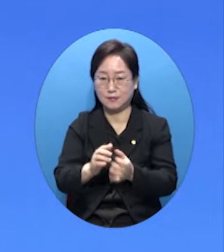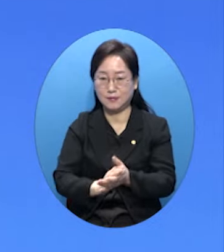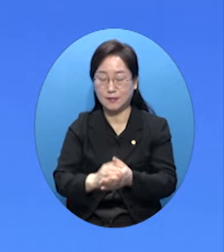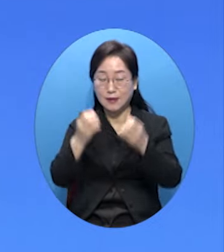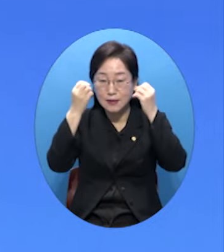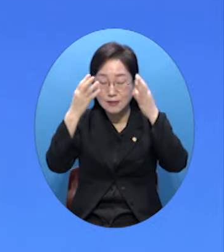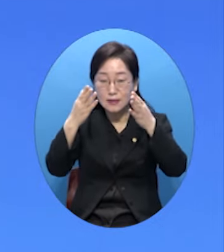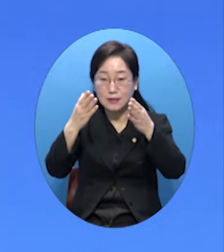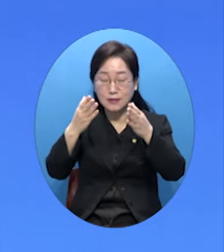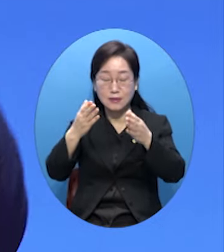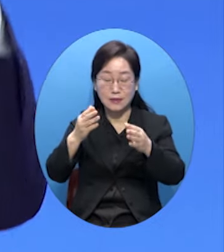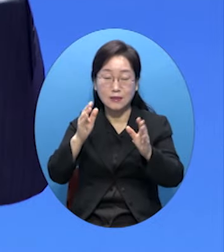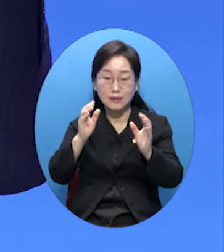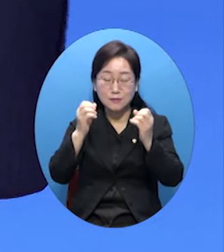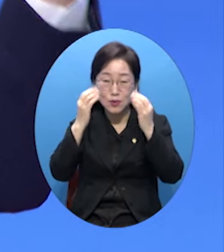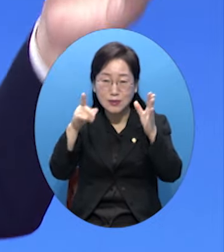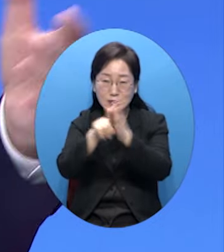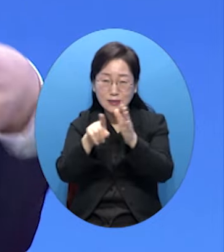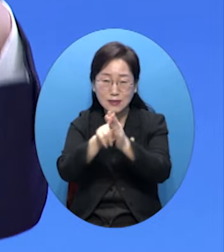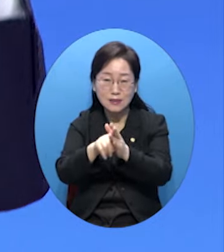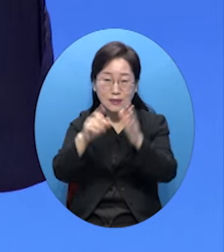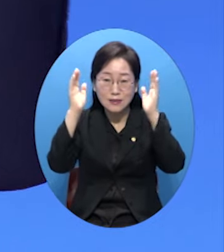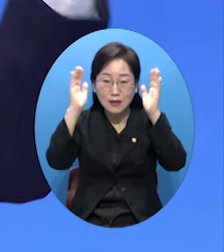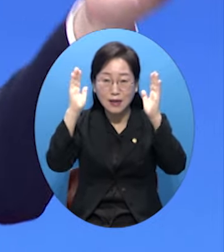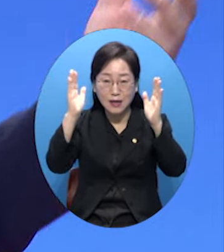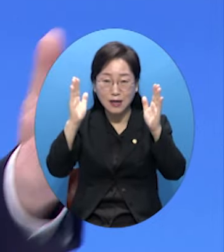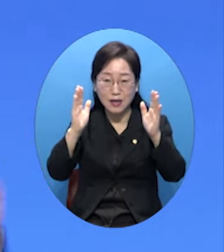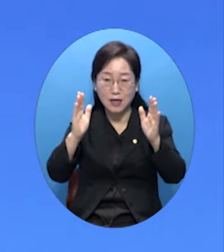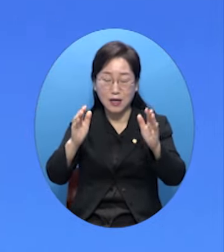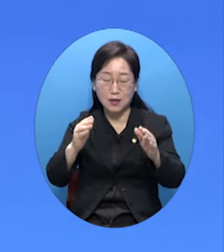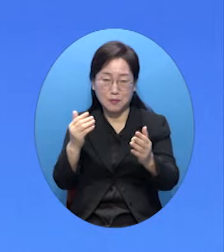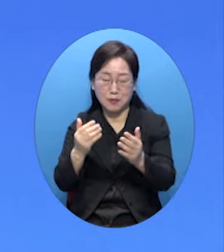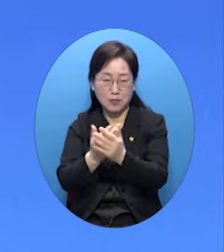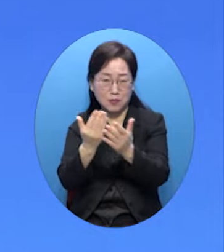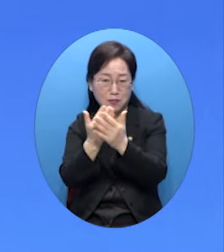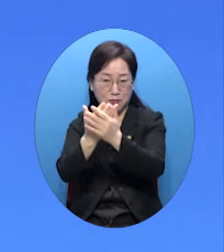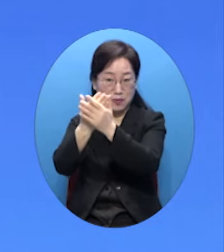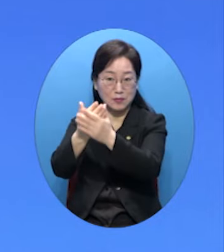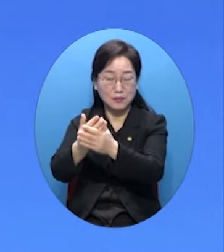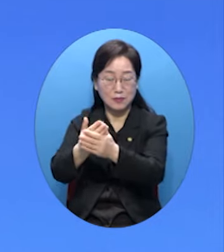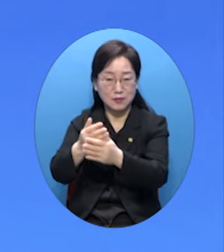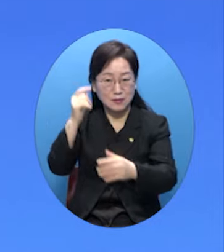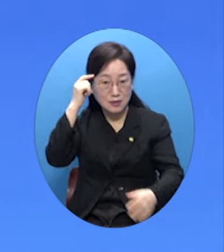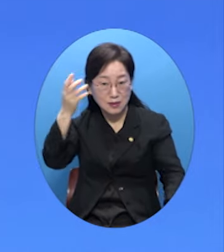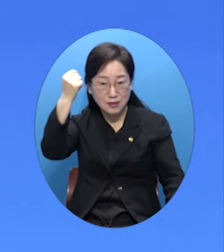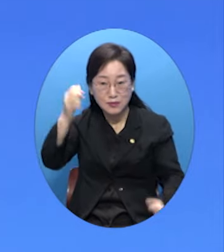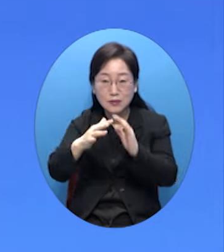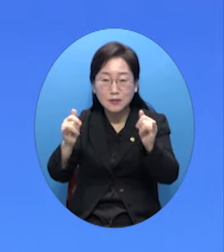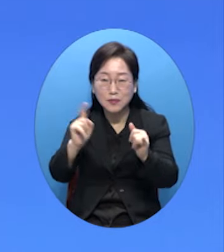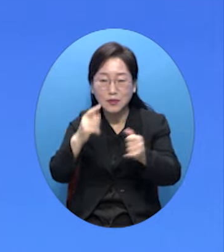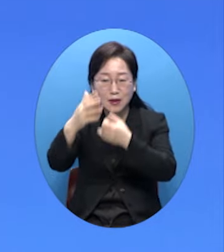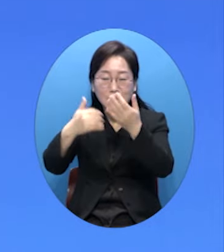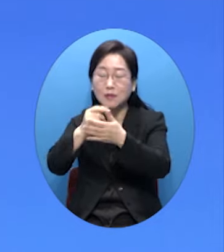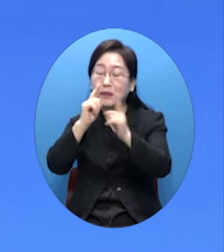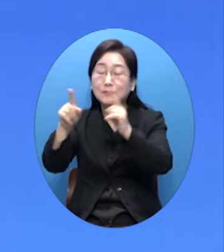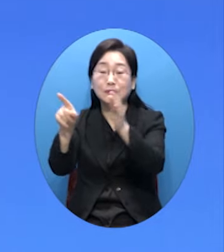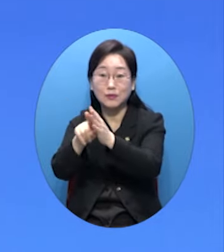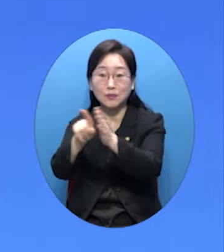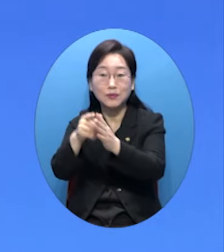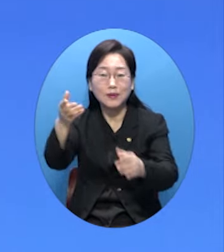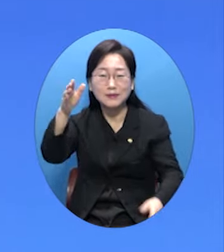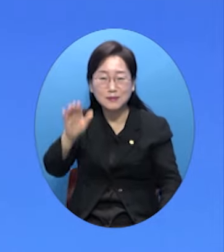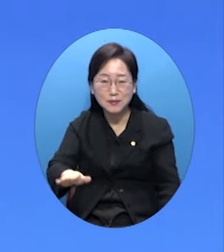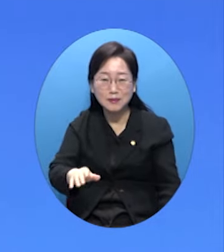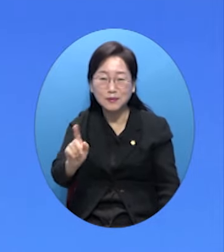신학을 진보적인 신학 우리가 좀 자유적인 신학을 하는 사람들은 우리는 성경을 하나님의 말씀으로 믿는데 그 사람들은 뭐라고